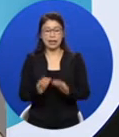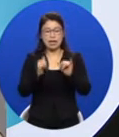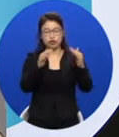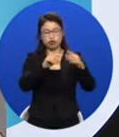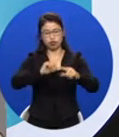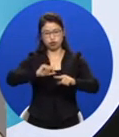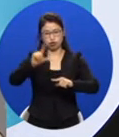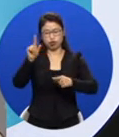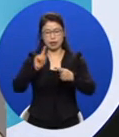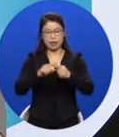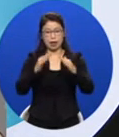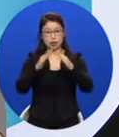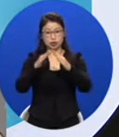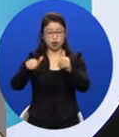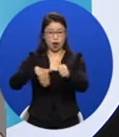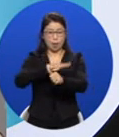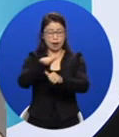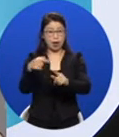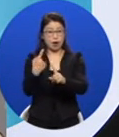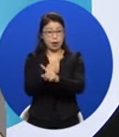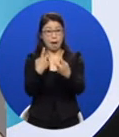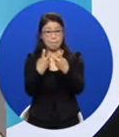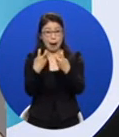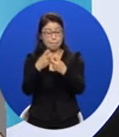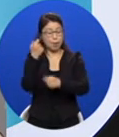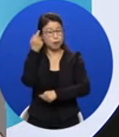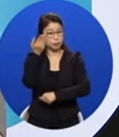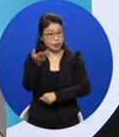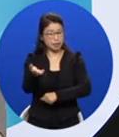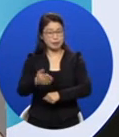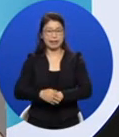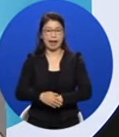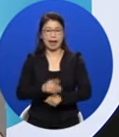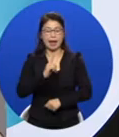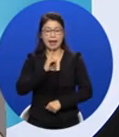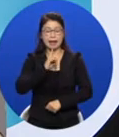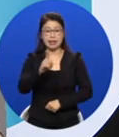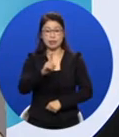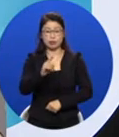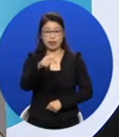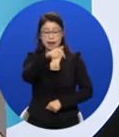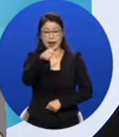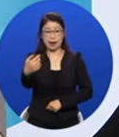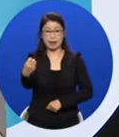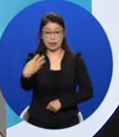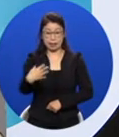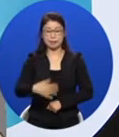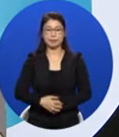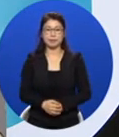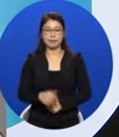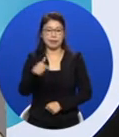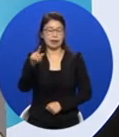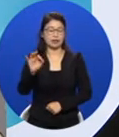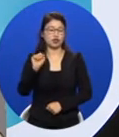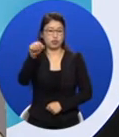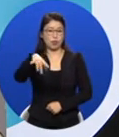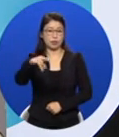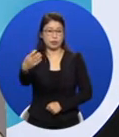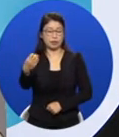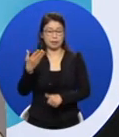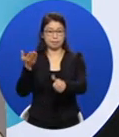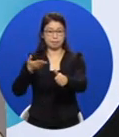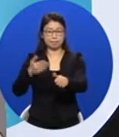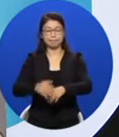증가에 따른 주거 환경 개선 방안을 들어보겠습니다. 발언 시간은 1분씩인데요. 강정 후보부터 먼저 말씀해